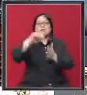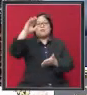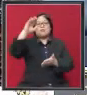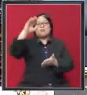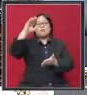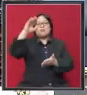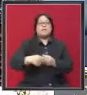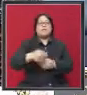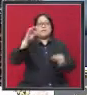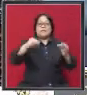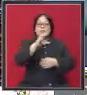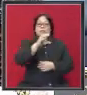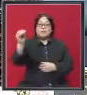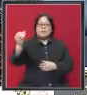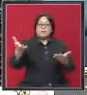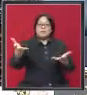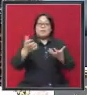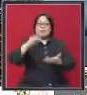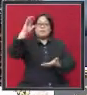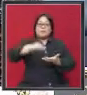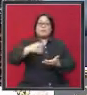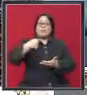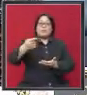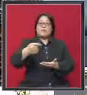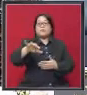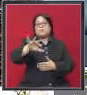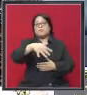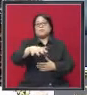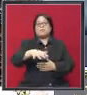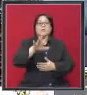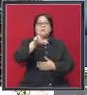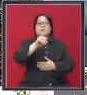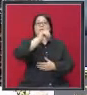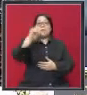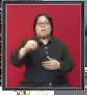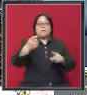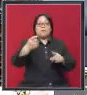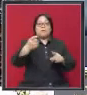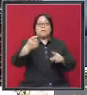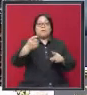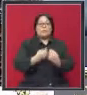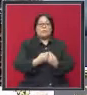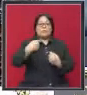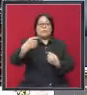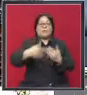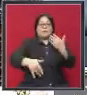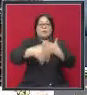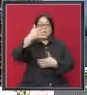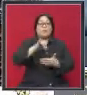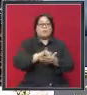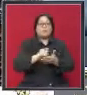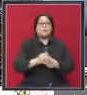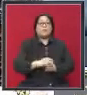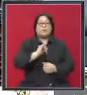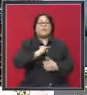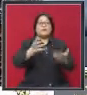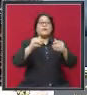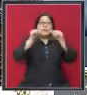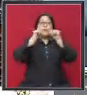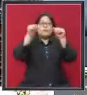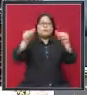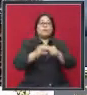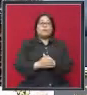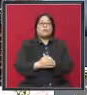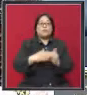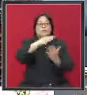sewa. Jadi kalau syarikat-syarikat ini mengurangkan sewanya sekurang-kurangnya 30% daripada kadar sewa asal bagi tempoh tersebut, saya nak